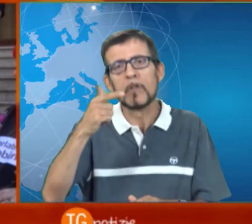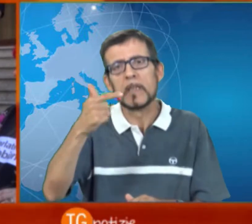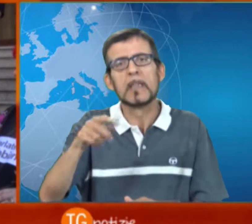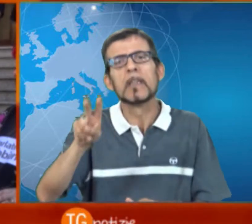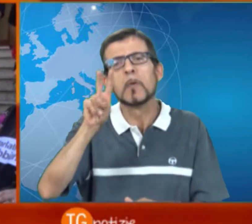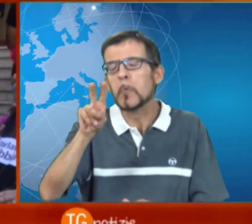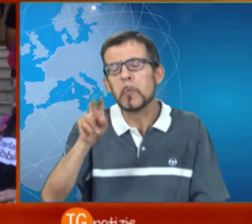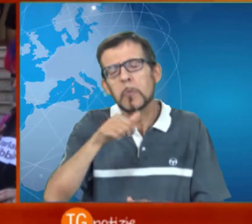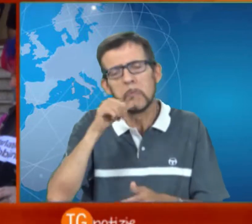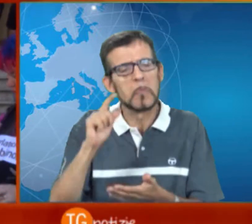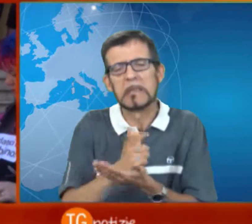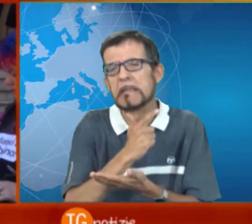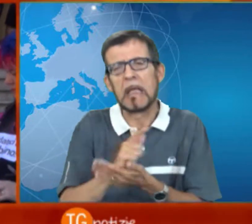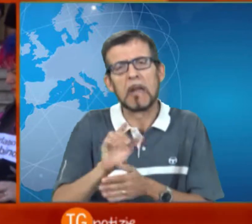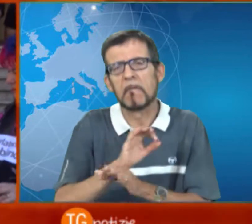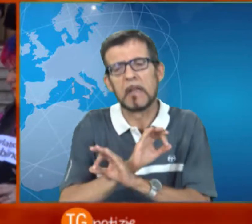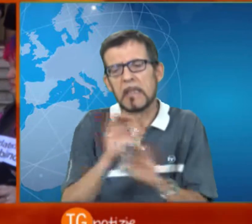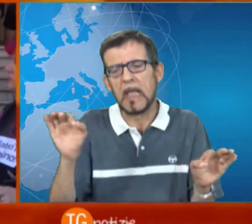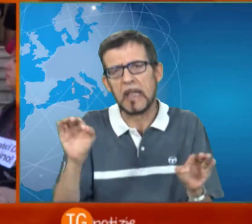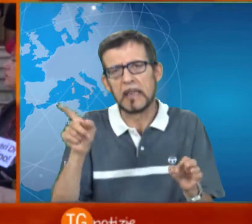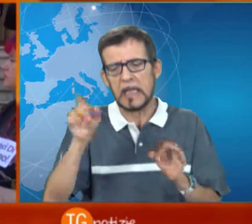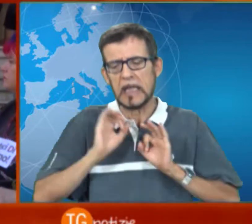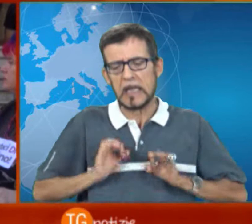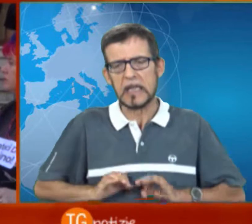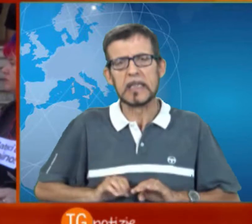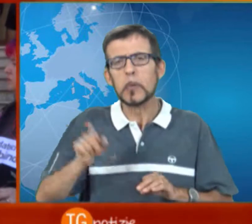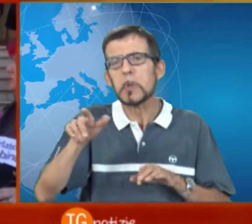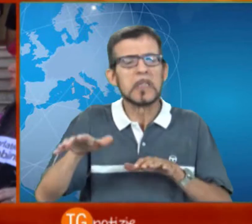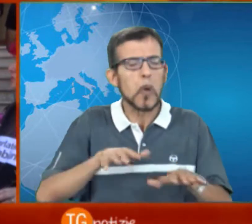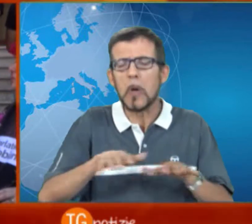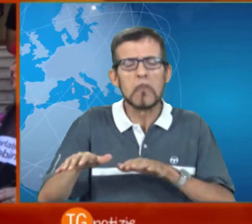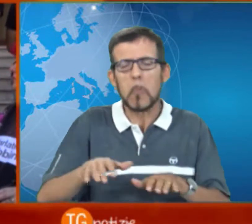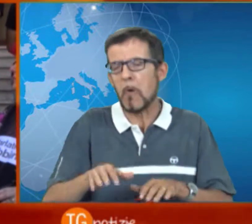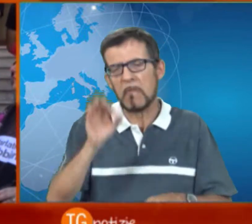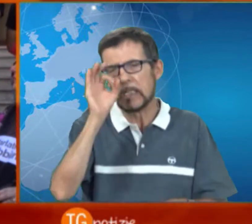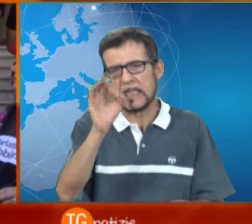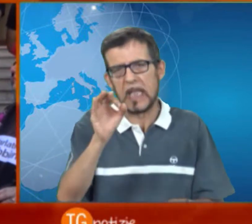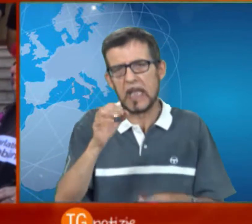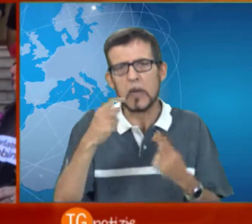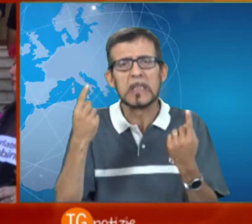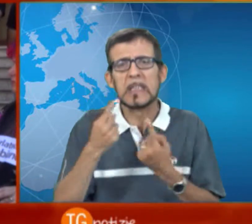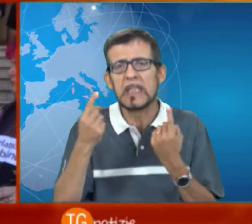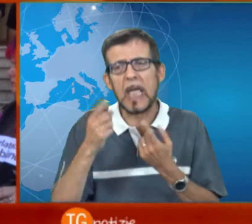niente. Purtroppo le istituzioni non si muovono. Il sistema